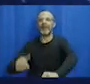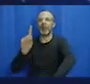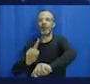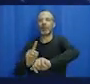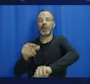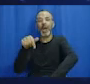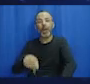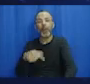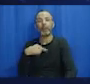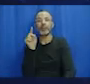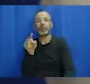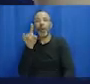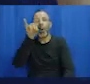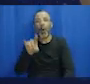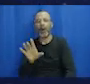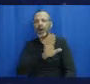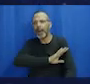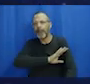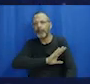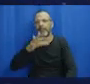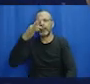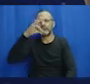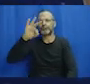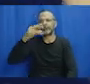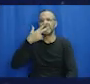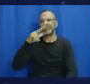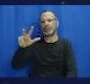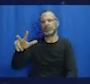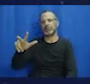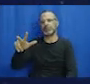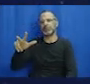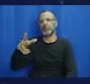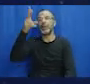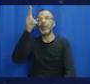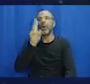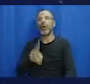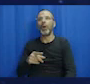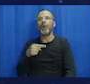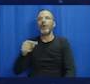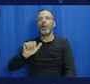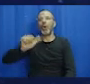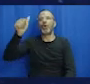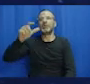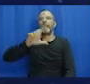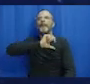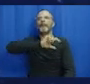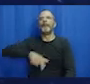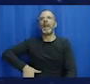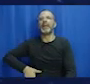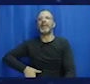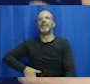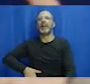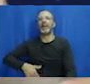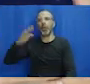يعني اليوم بحسب هذا القانون بدون نص التفضيل للصهيونية بيستطيع مثلا رئيس بلدية نوفها